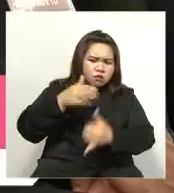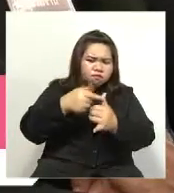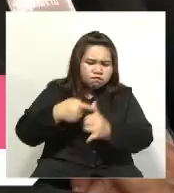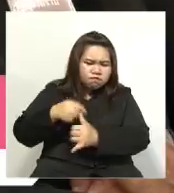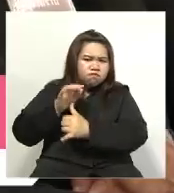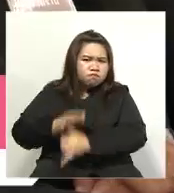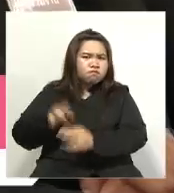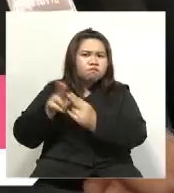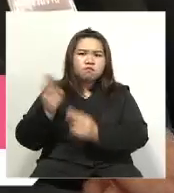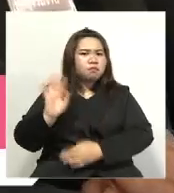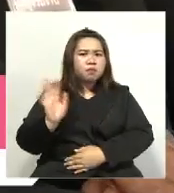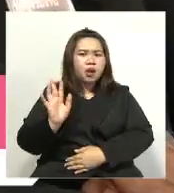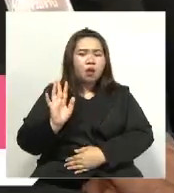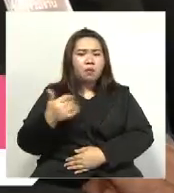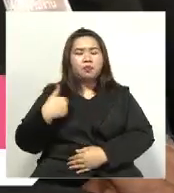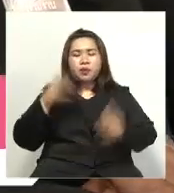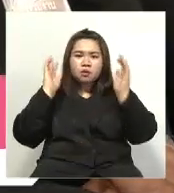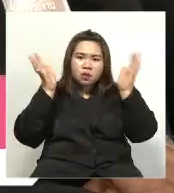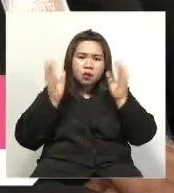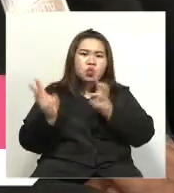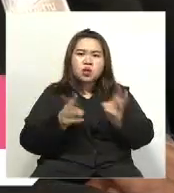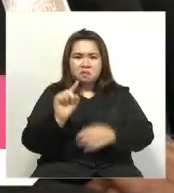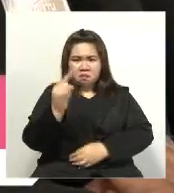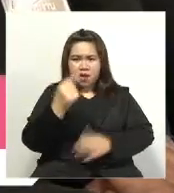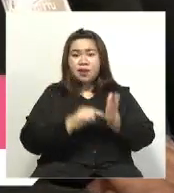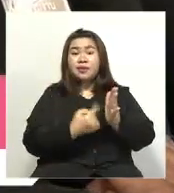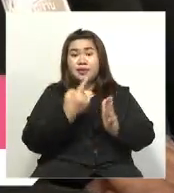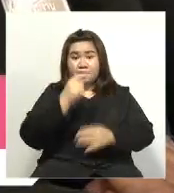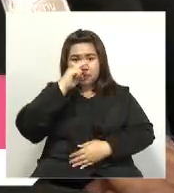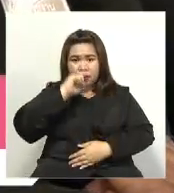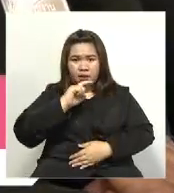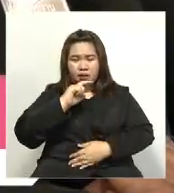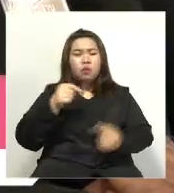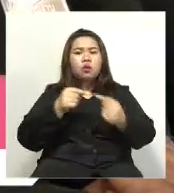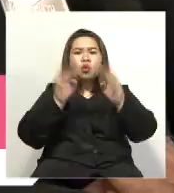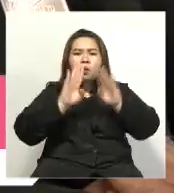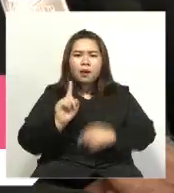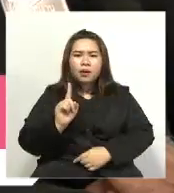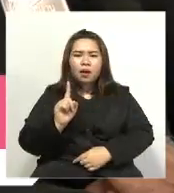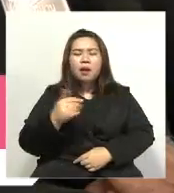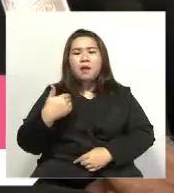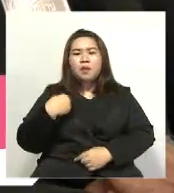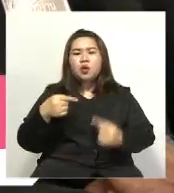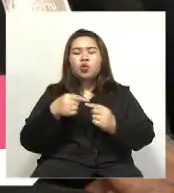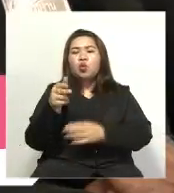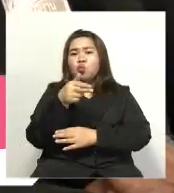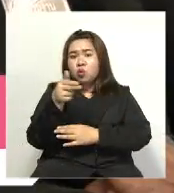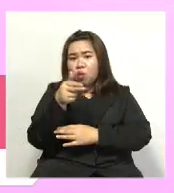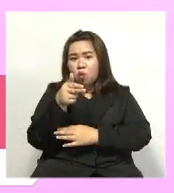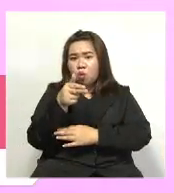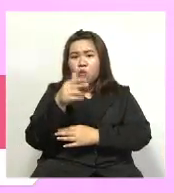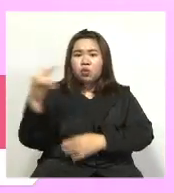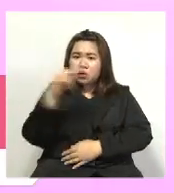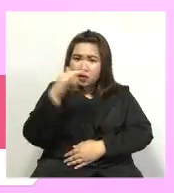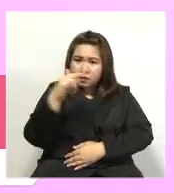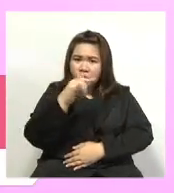วโดยเพิ่มการประชาสัมพันธ์ช่องทางใหม่ครั้งแรกในประเทศไทยในรูปแบบของอินฟราวิดีโอบนเครื่องบิน